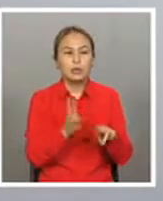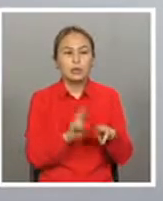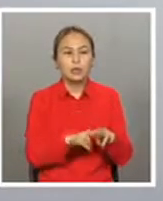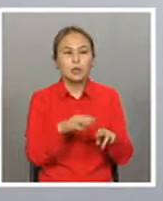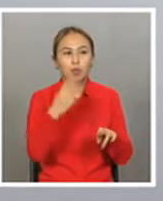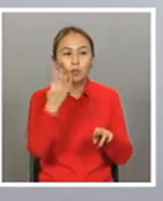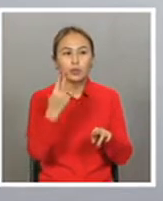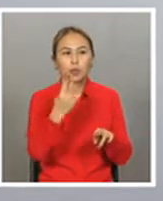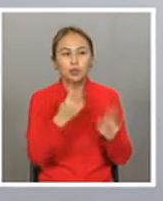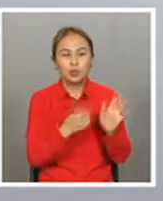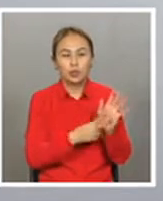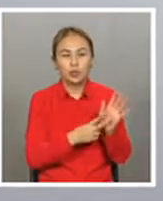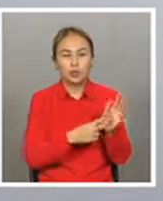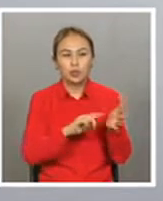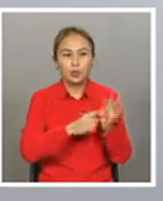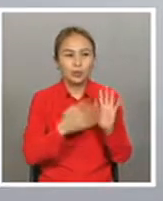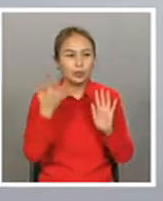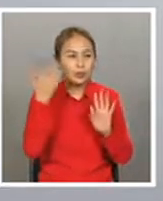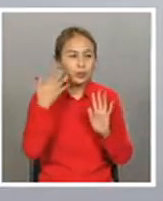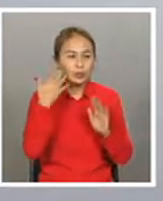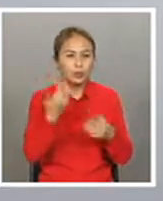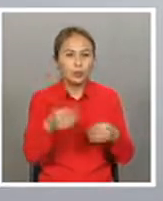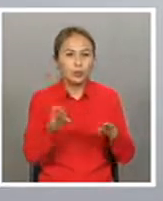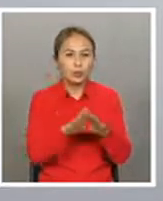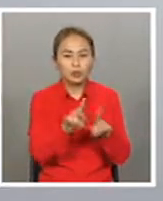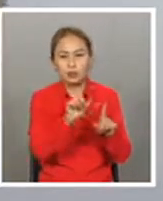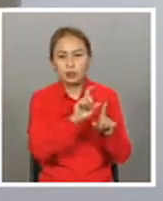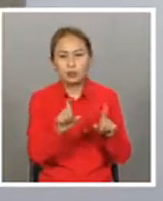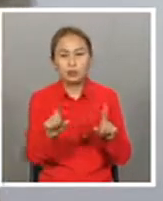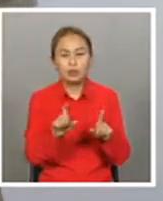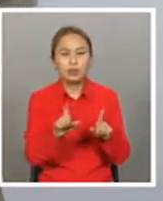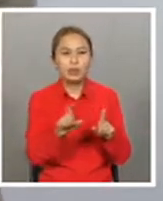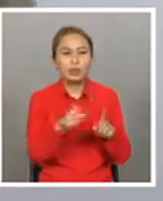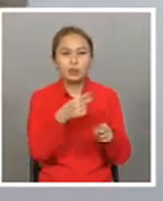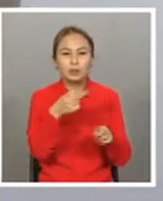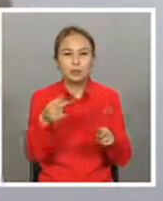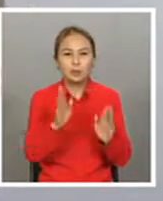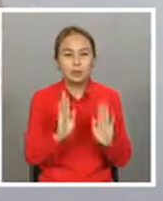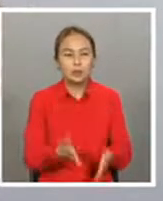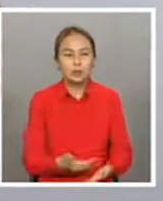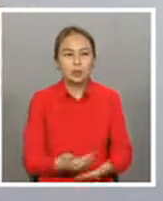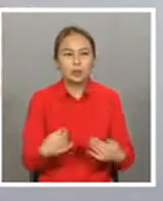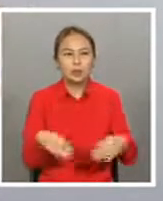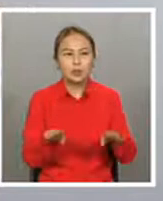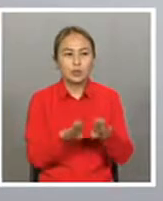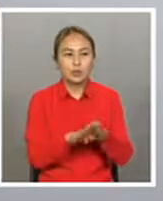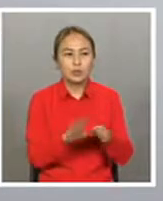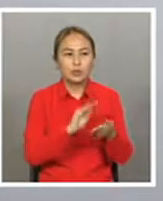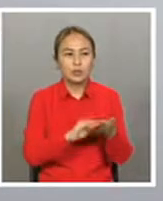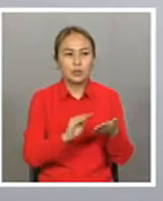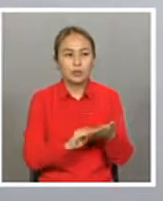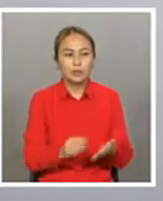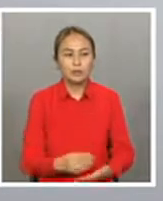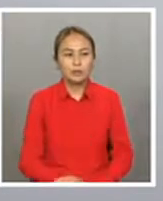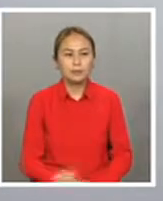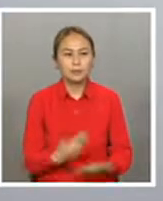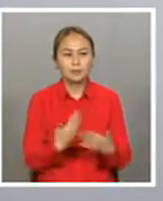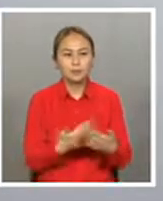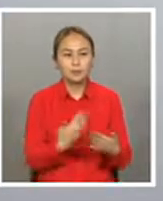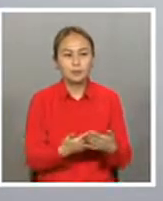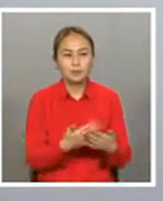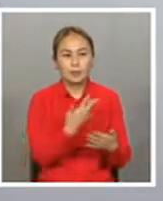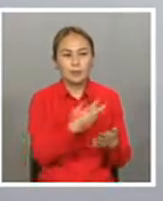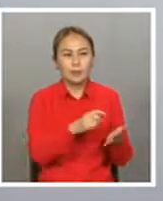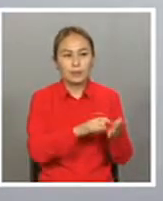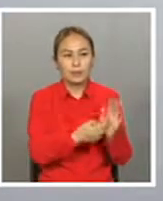4-ті 7-ге көбейткен кезде де, мына бөлшектің бөліміне тең болу керек. Олай болса, солай жазайық. Мінекей, балалар, 3